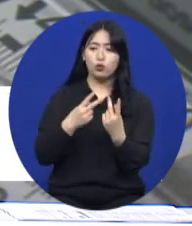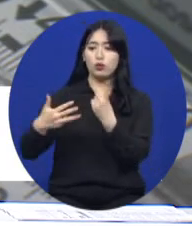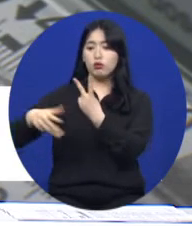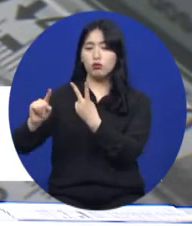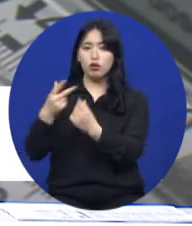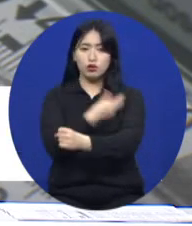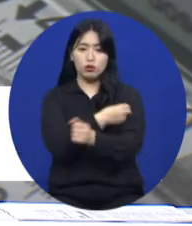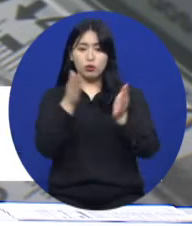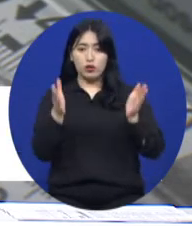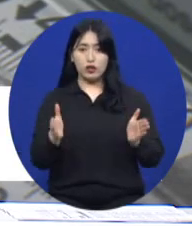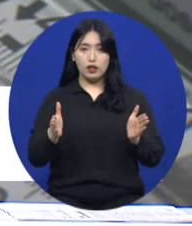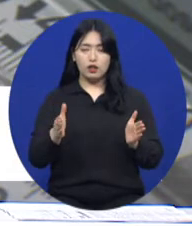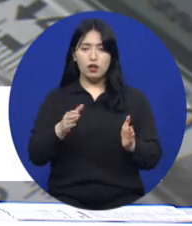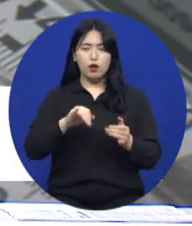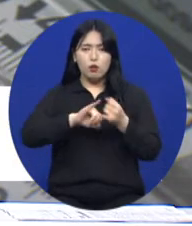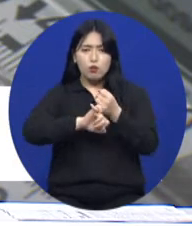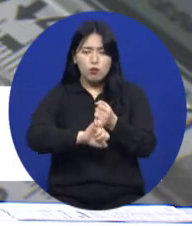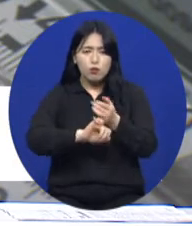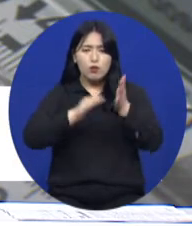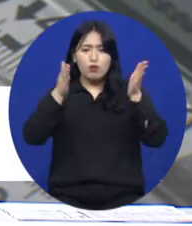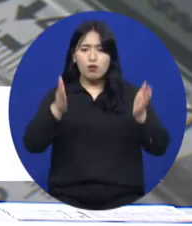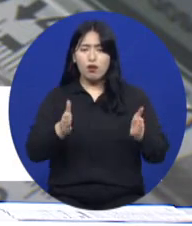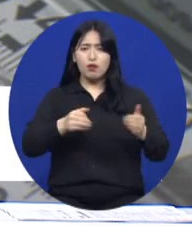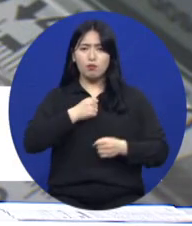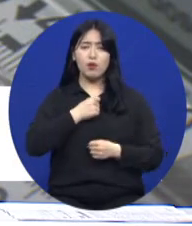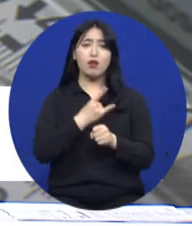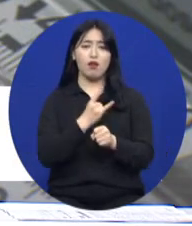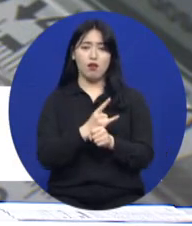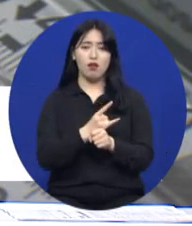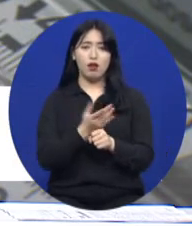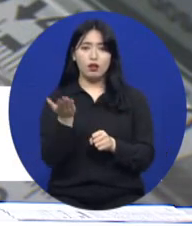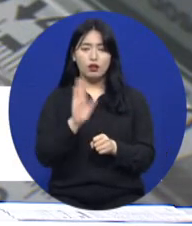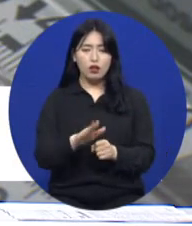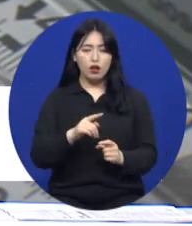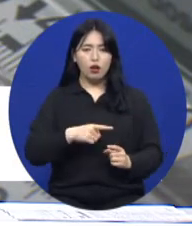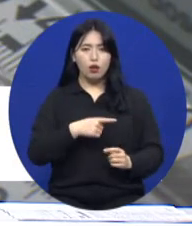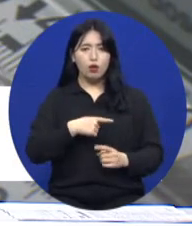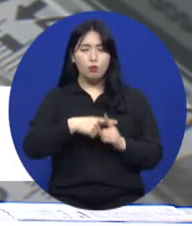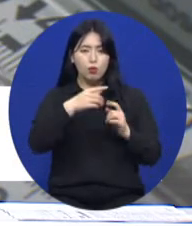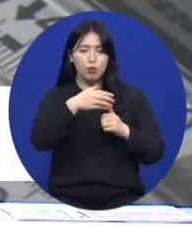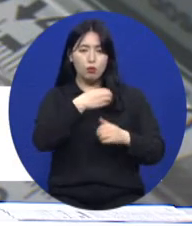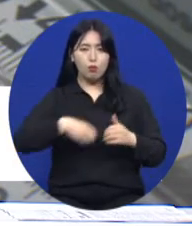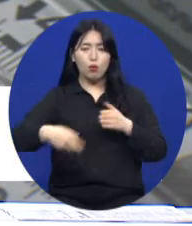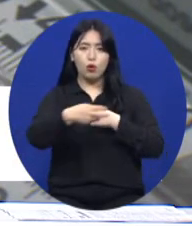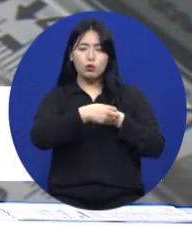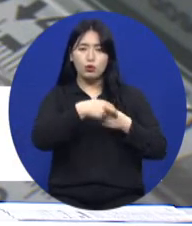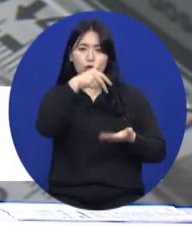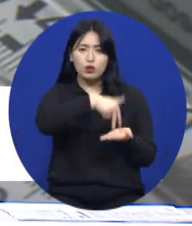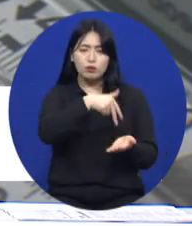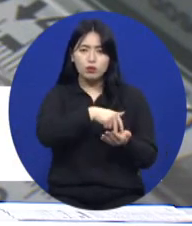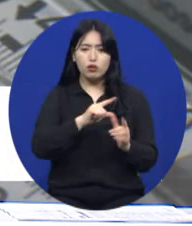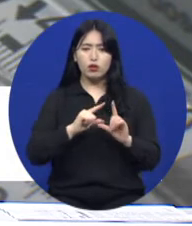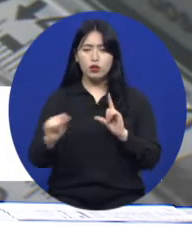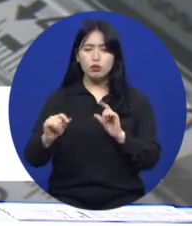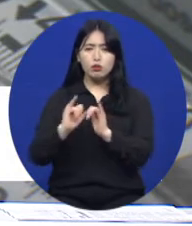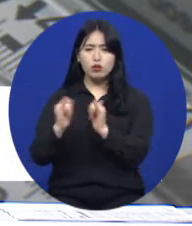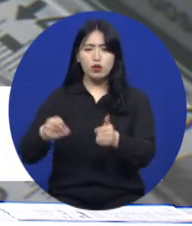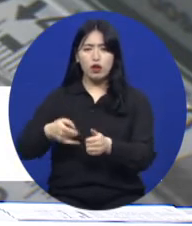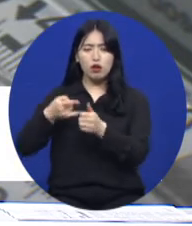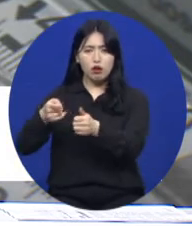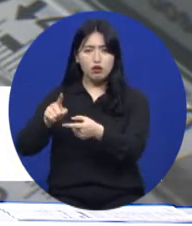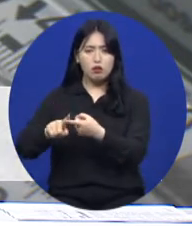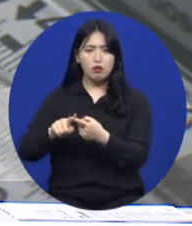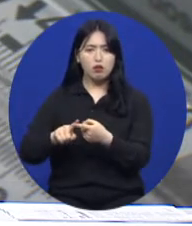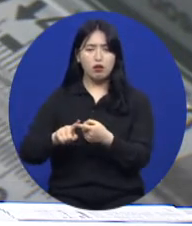사이에는 반드시 정해진 간격을 지켜야 하는데, 보건소가 일부 접종자의 2차 접종을 제멋대로